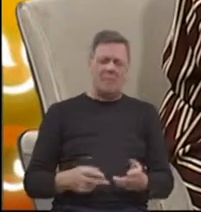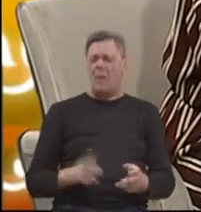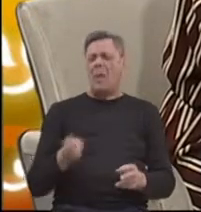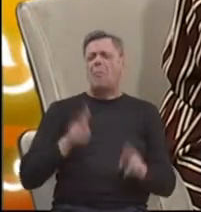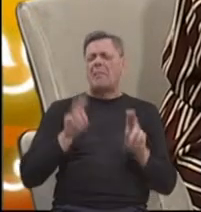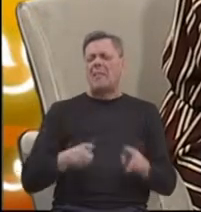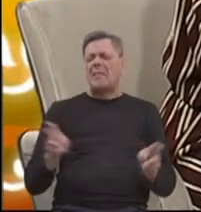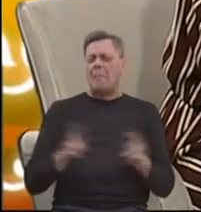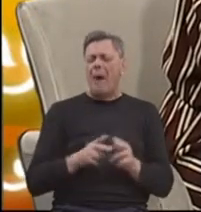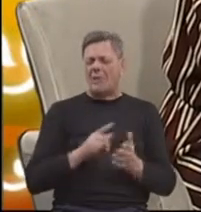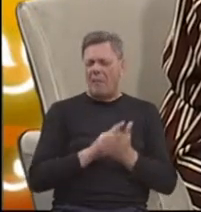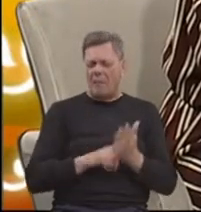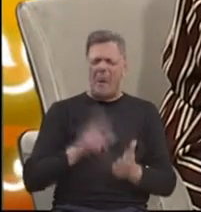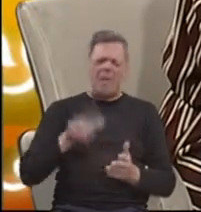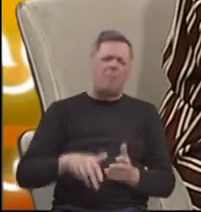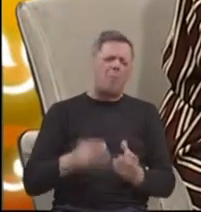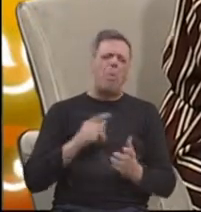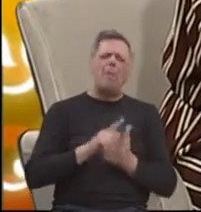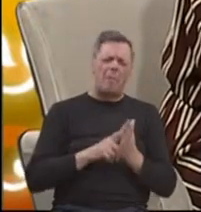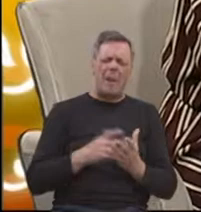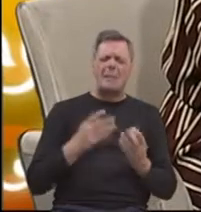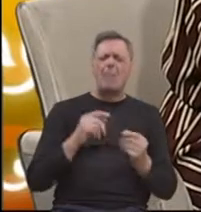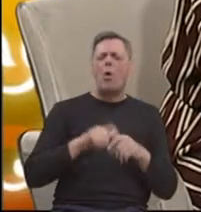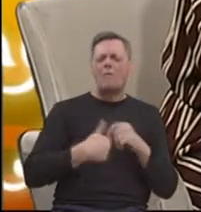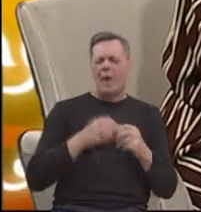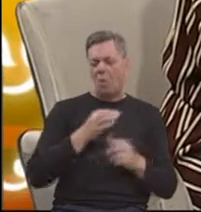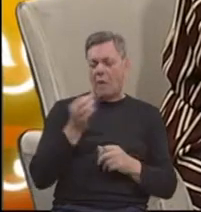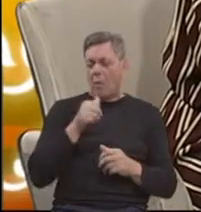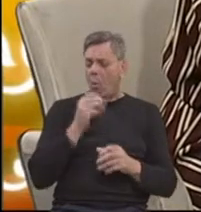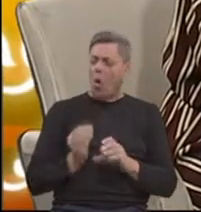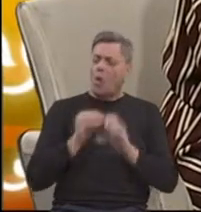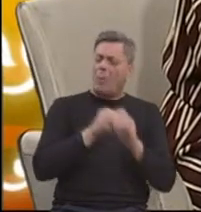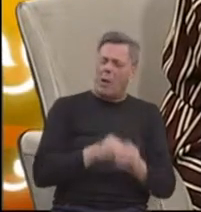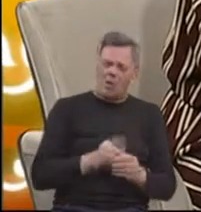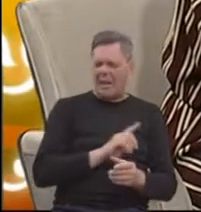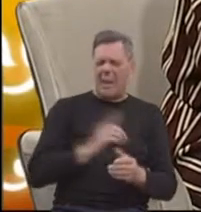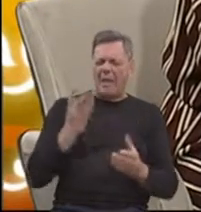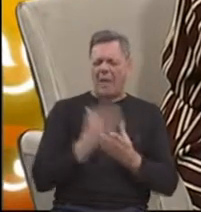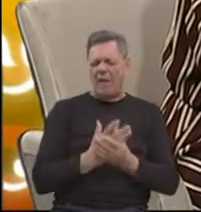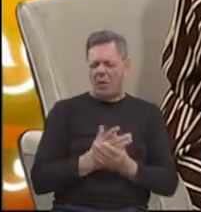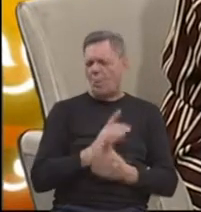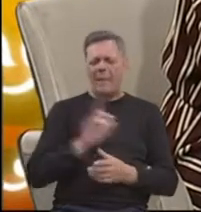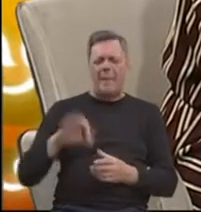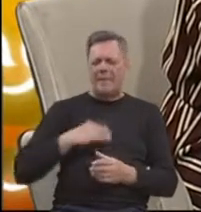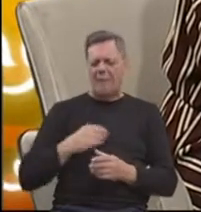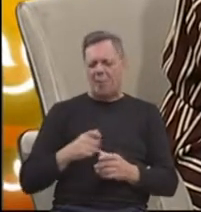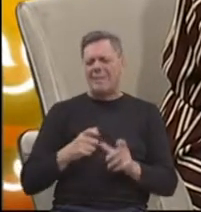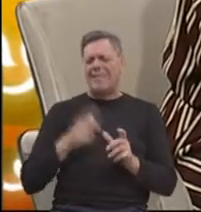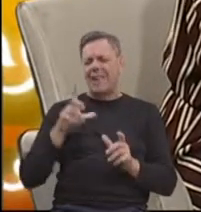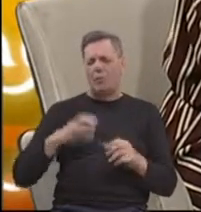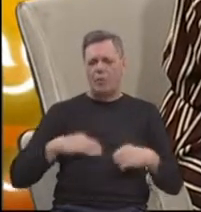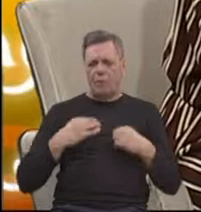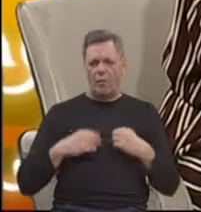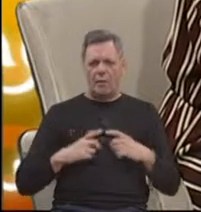puno vremena za 100 drugih stvari u danu koje možda doprinose opet neadekvatnom životnom stilu i nezdravom životnom stilu. Što ste ručali